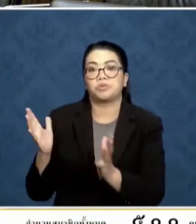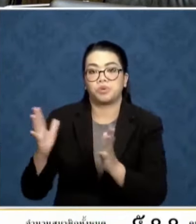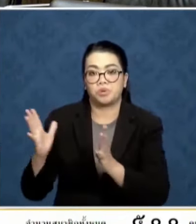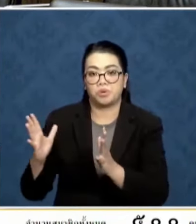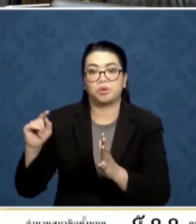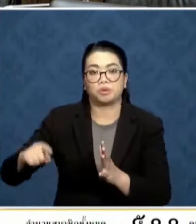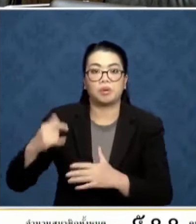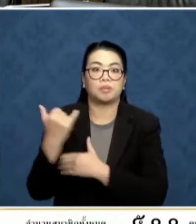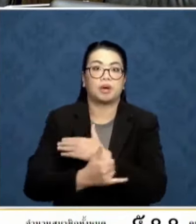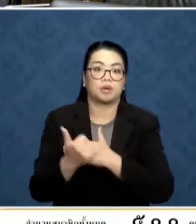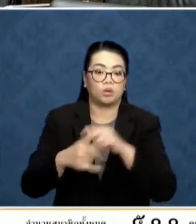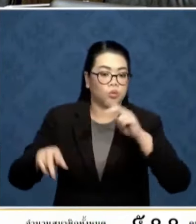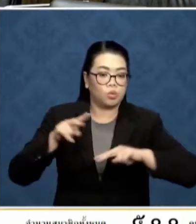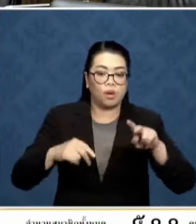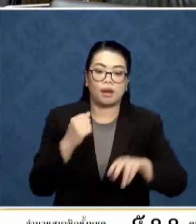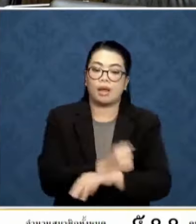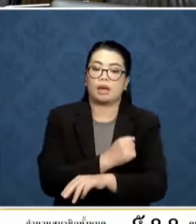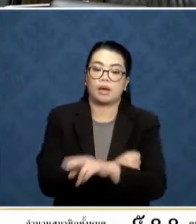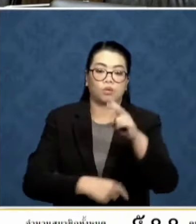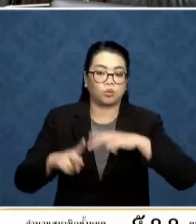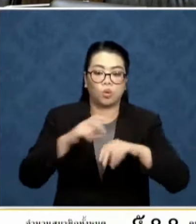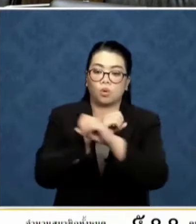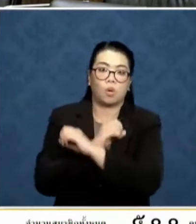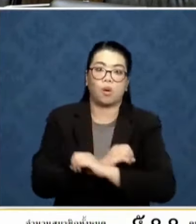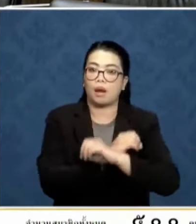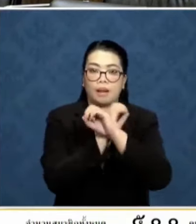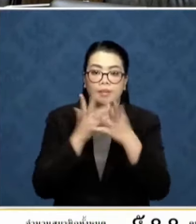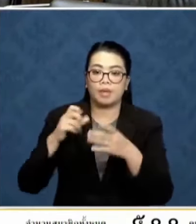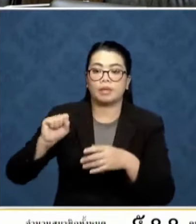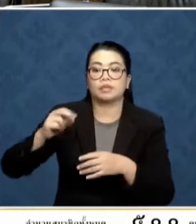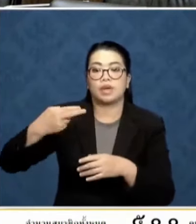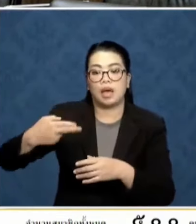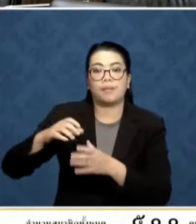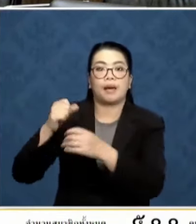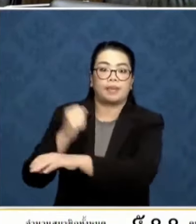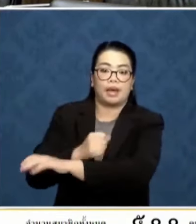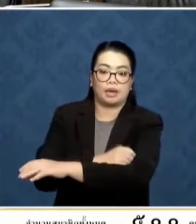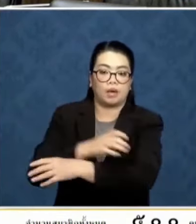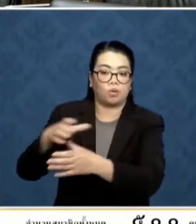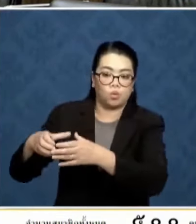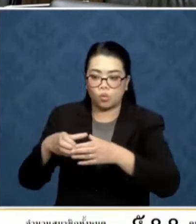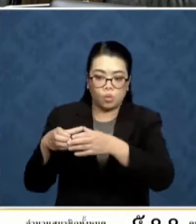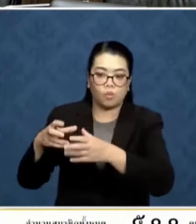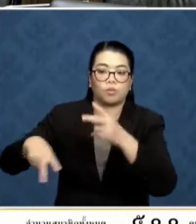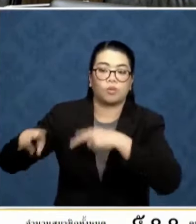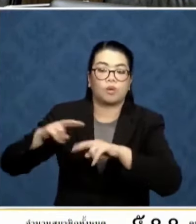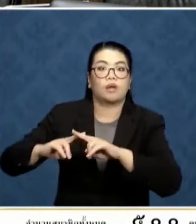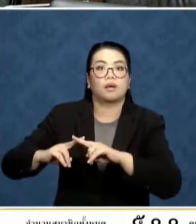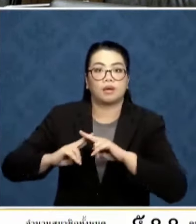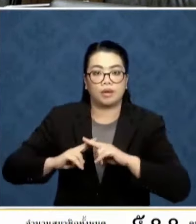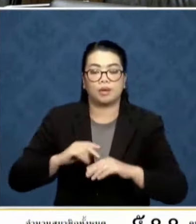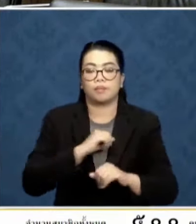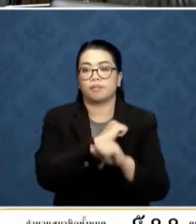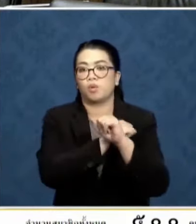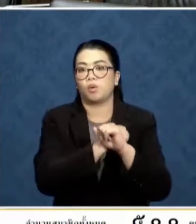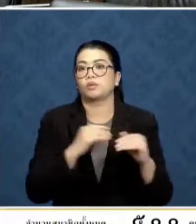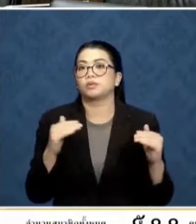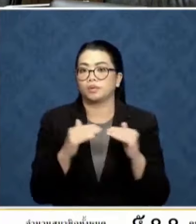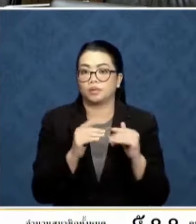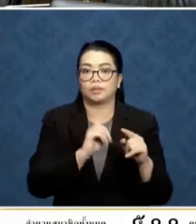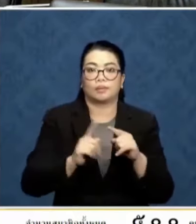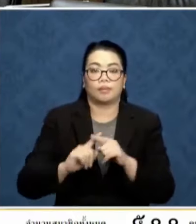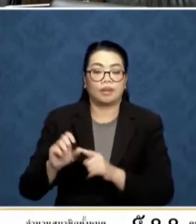บางประเทศไม่มีผู้ตรวจแรงงานผู้ตรวจความปลอดภัยนะครับเพราะใช้กลไกสหภาพทำงานแทนได้นะครับแล้วเรื่องปกป้องสิทธิ์นะครับตัวอย่างที่ชัดเจน